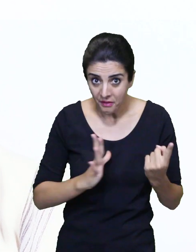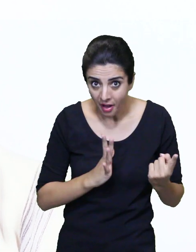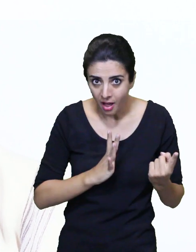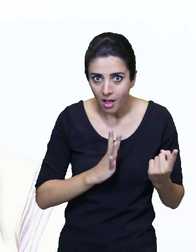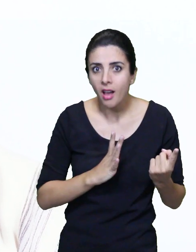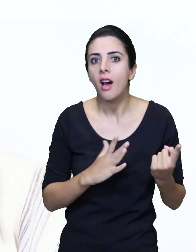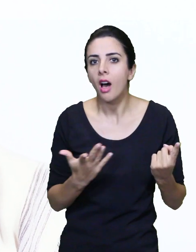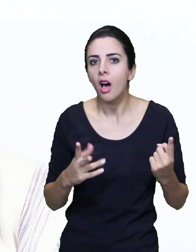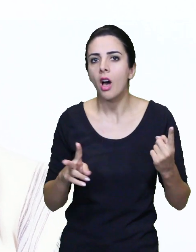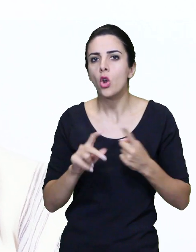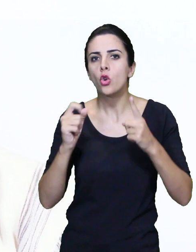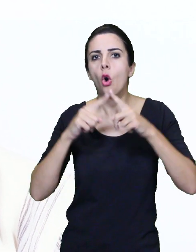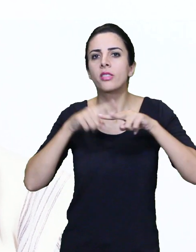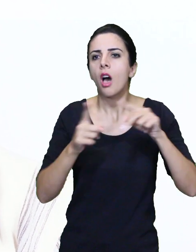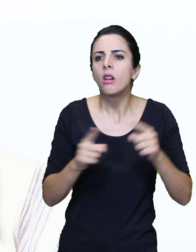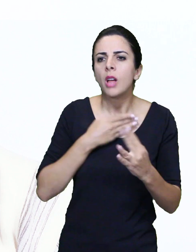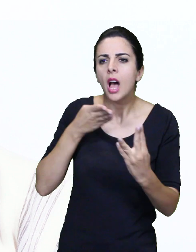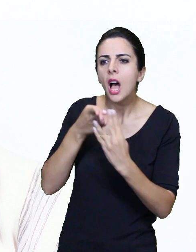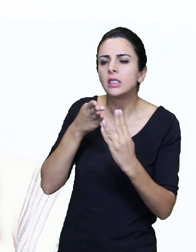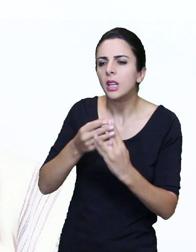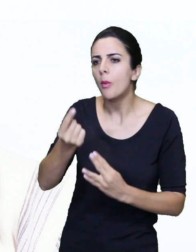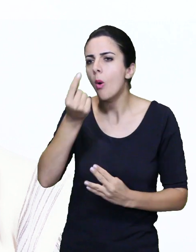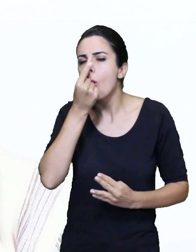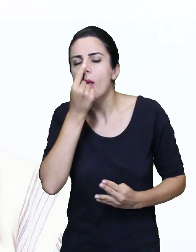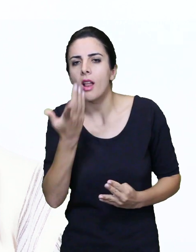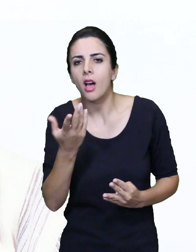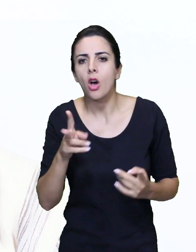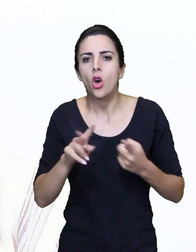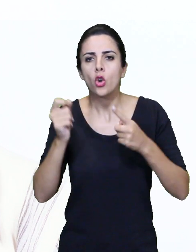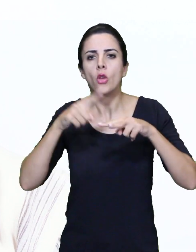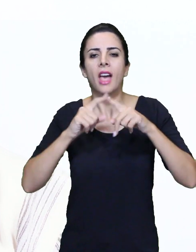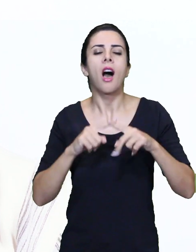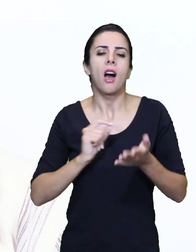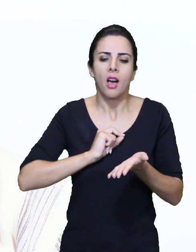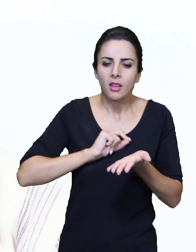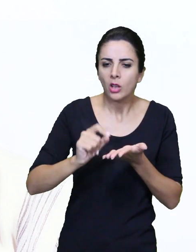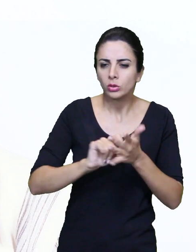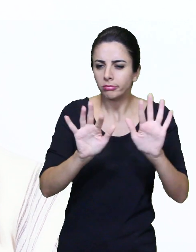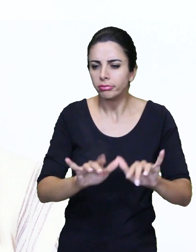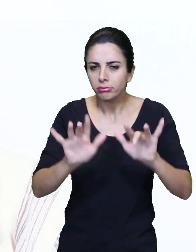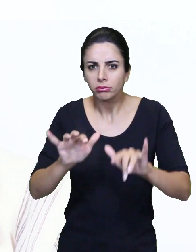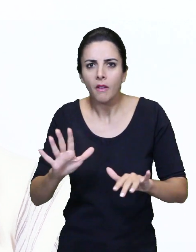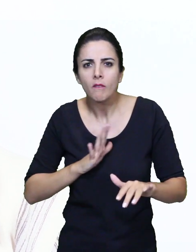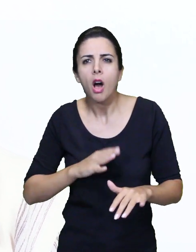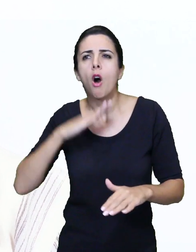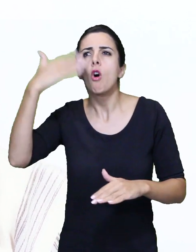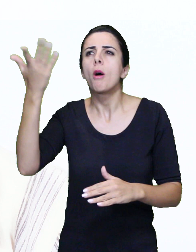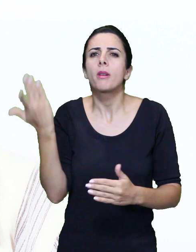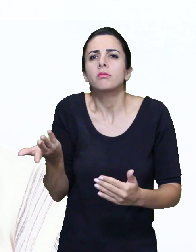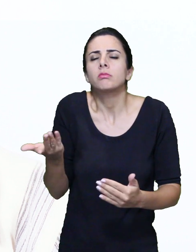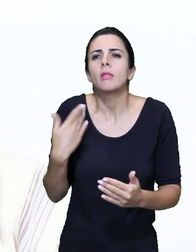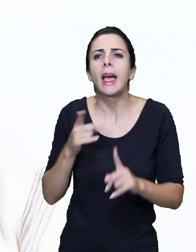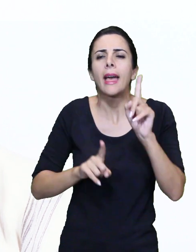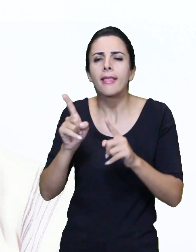notaya erişim sağlayabiliyoruz. Nota yazma programları var, yurt dışında birçok kütüphane var, online kütüphaneler ve offline